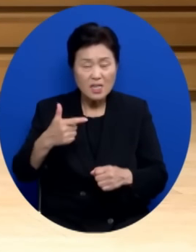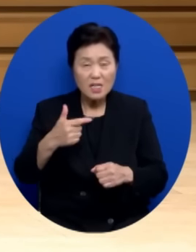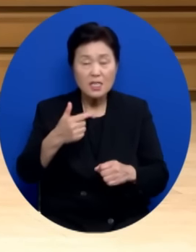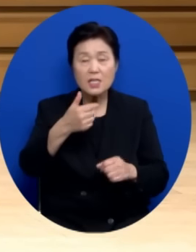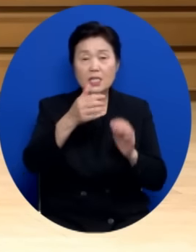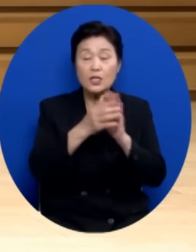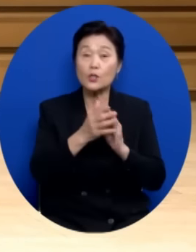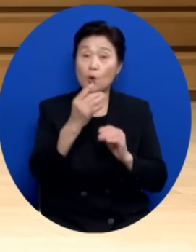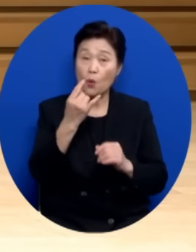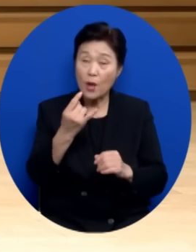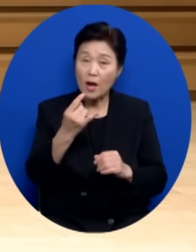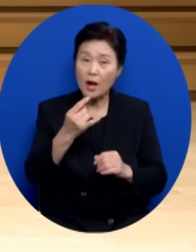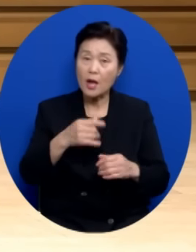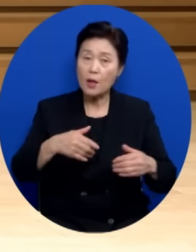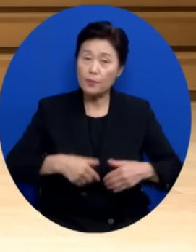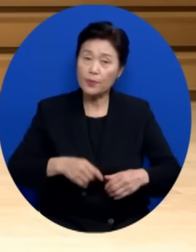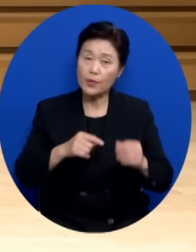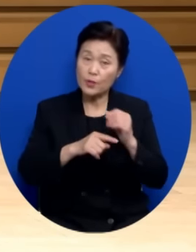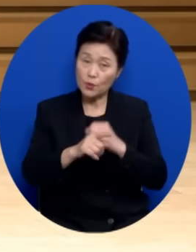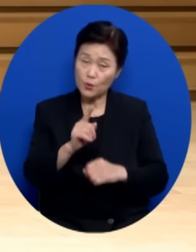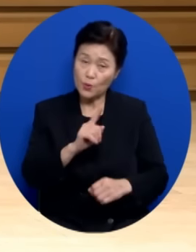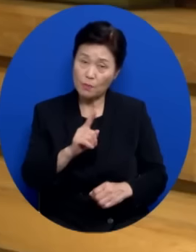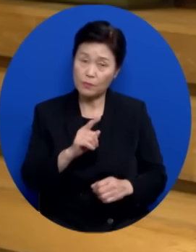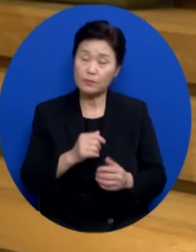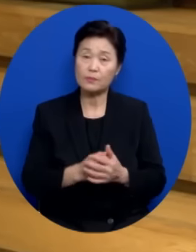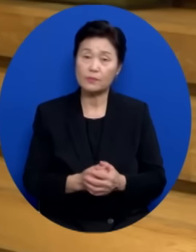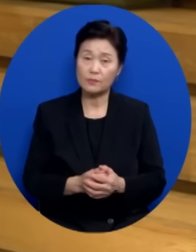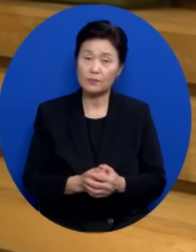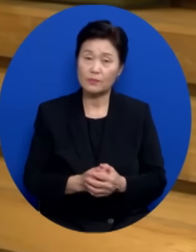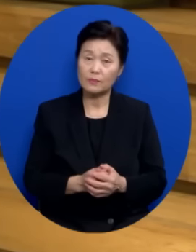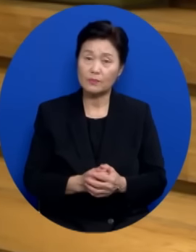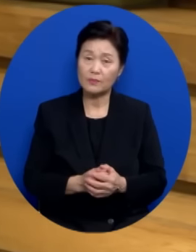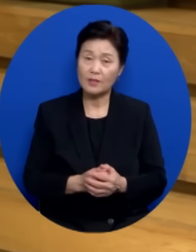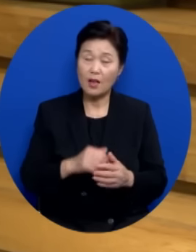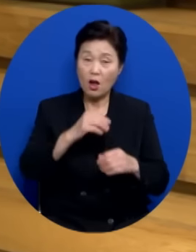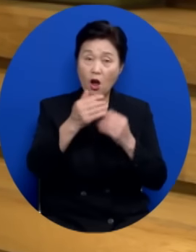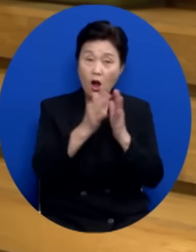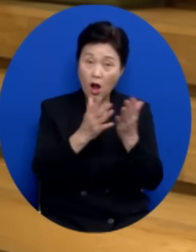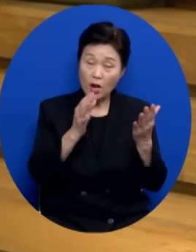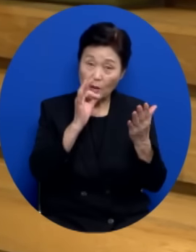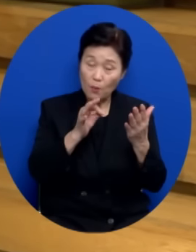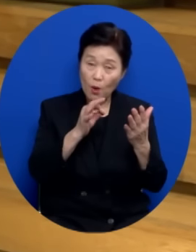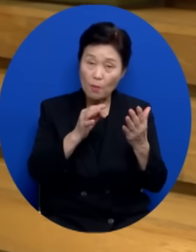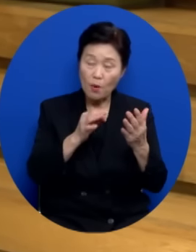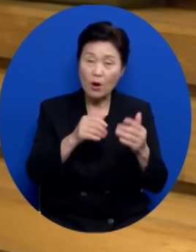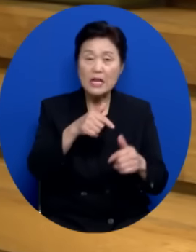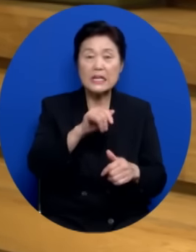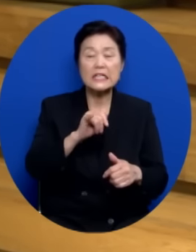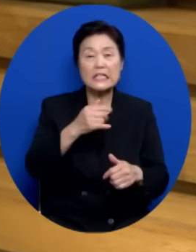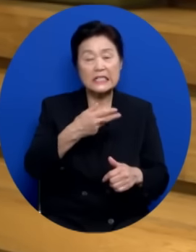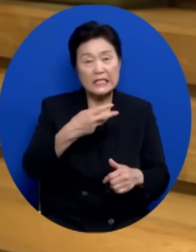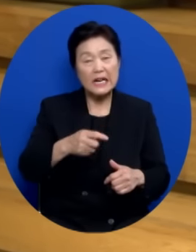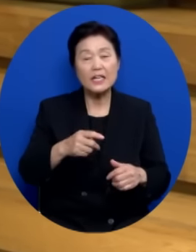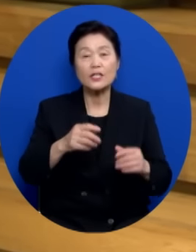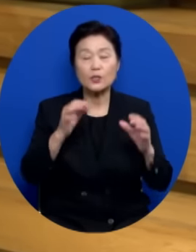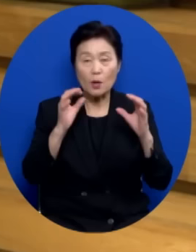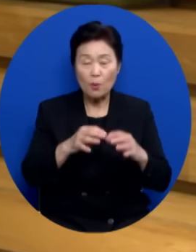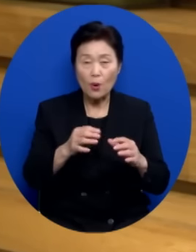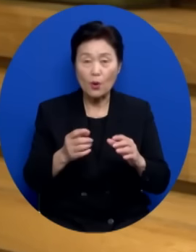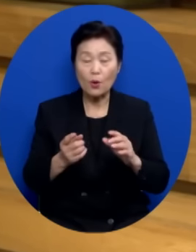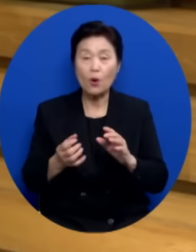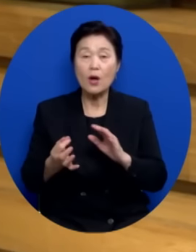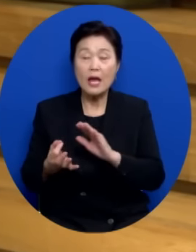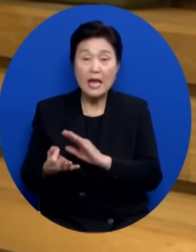기도회가 필요한 이유가 있었을까요? 우리 성경에도 보면 길갈에서도 모였고 에스라 때에는